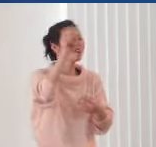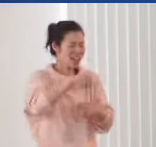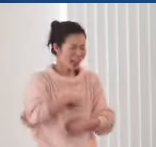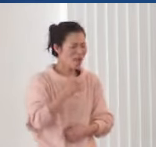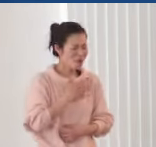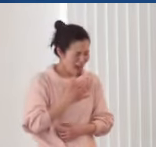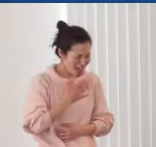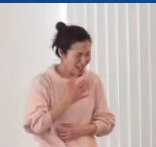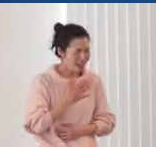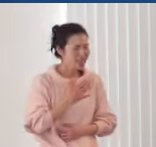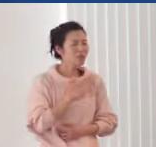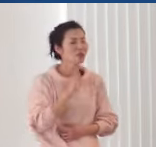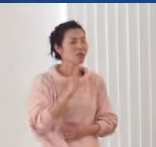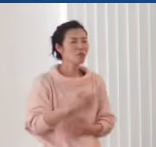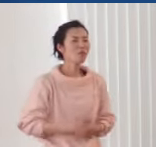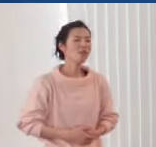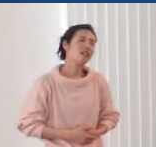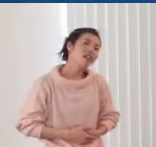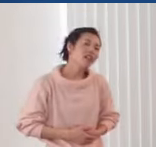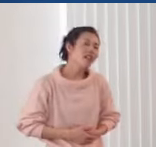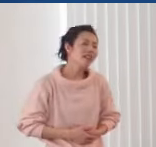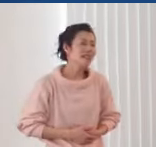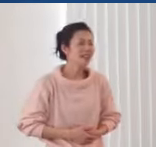に背く自由さえ与えられてるんですから、私たち